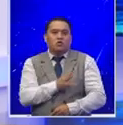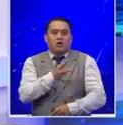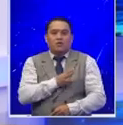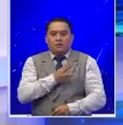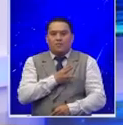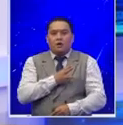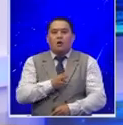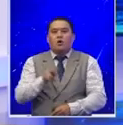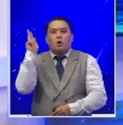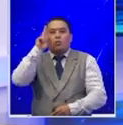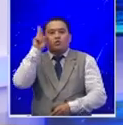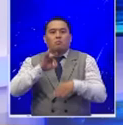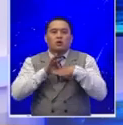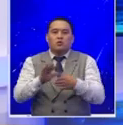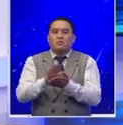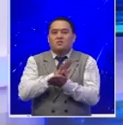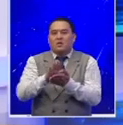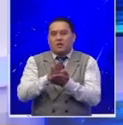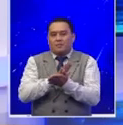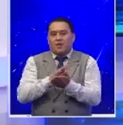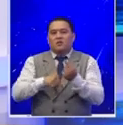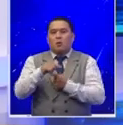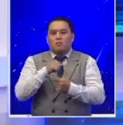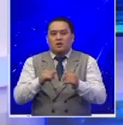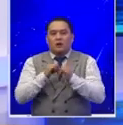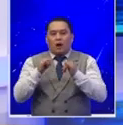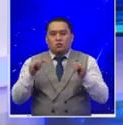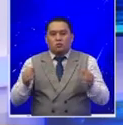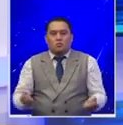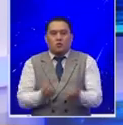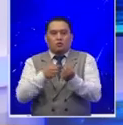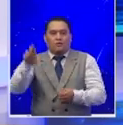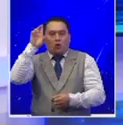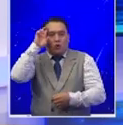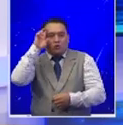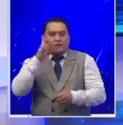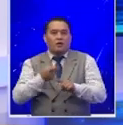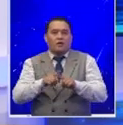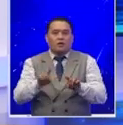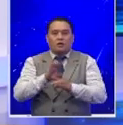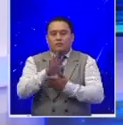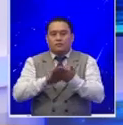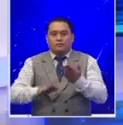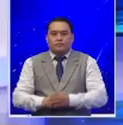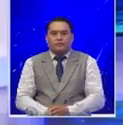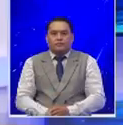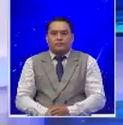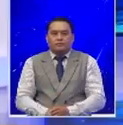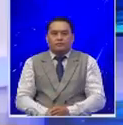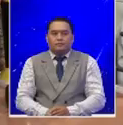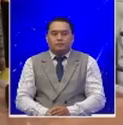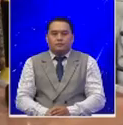желающих. Причем уроки он проводит бесплатно, а свой бизнес развивает благодаря поддержке государства. Подробности из материалов сюжета.